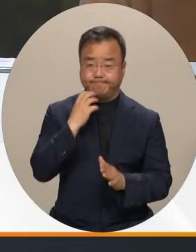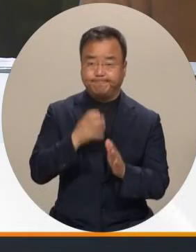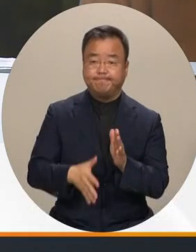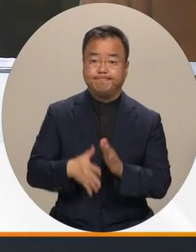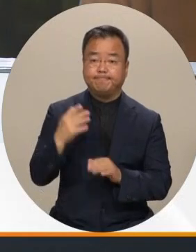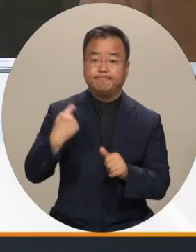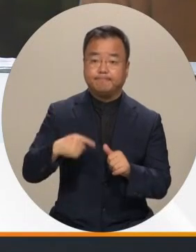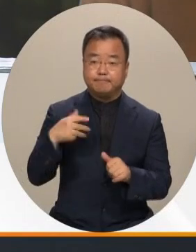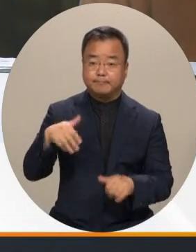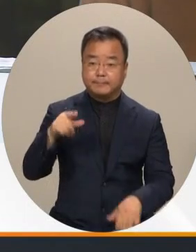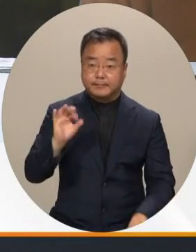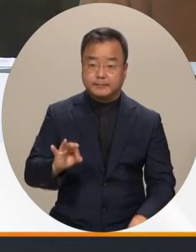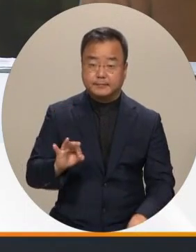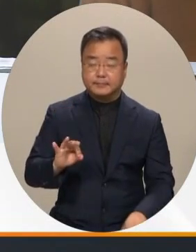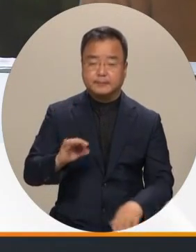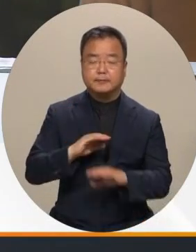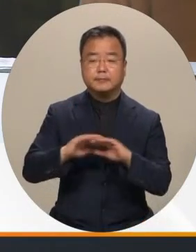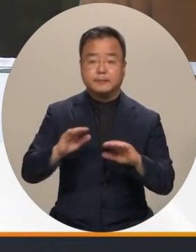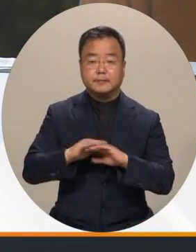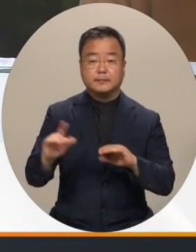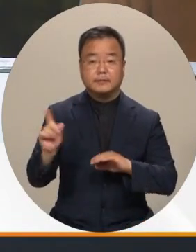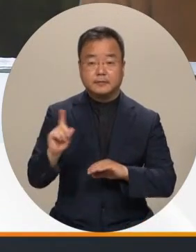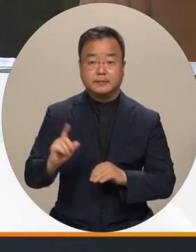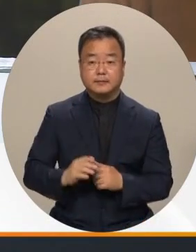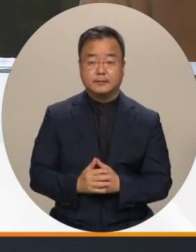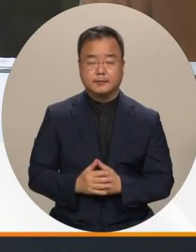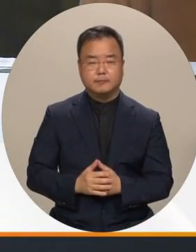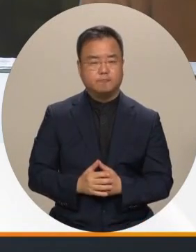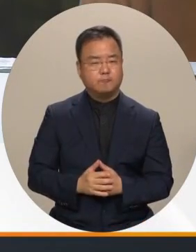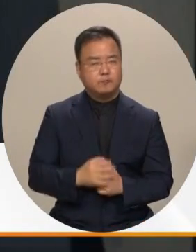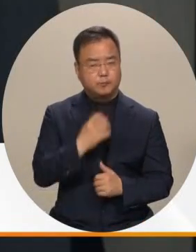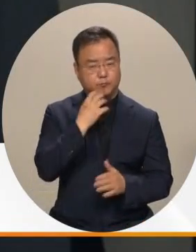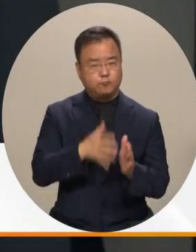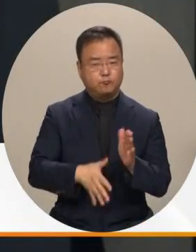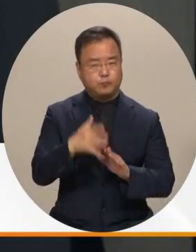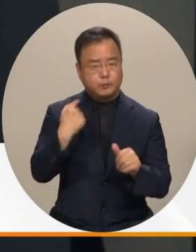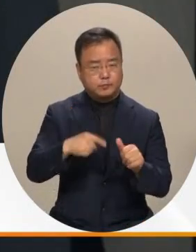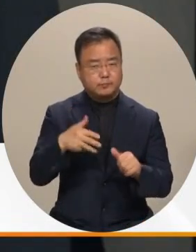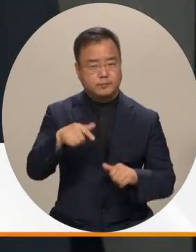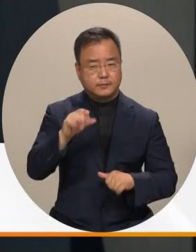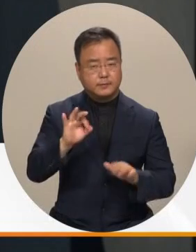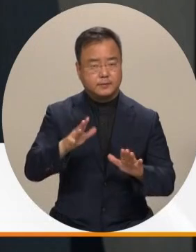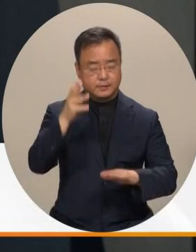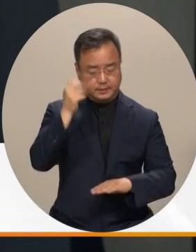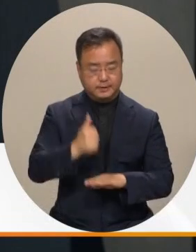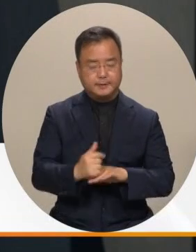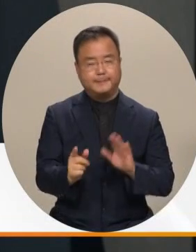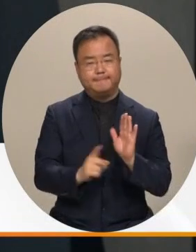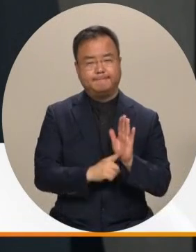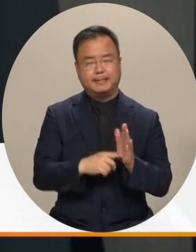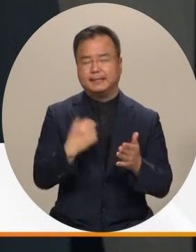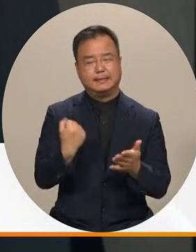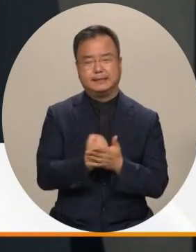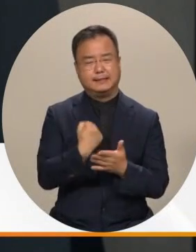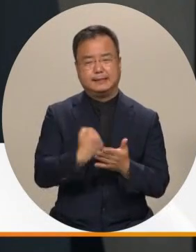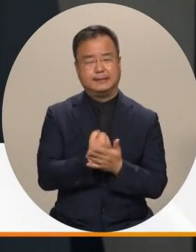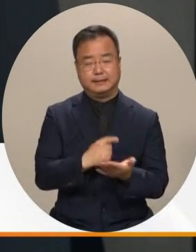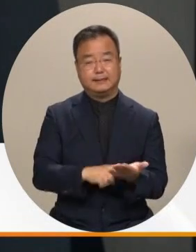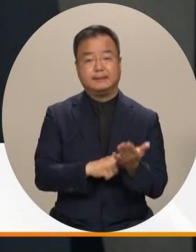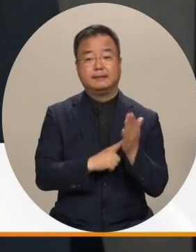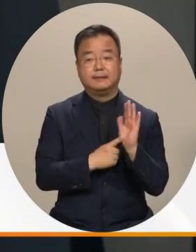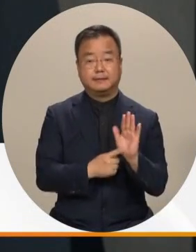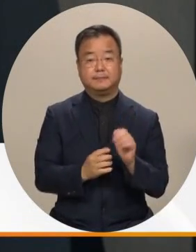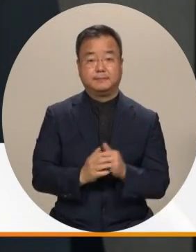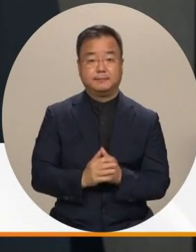교육청은 어떻게 대응해 나갈 계획입니까네 일단 서울시 교육청은 이번 결과에 대해서 유감의 뜻을 밝혔습니다이